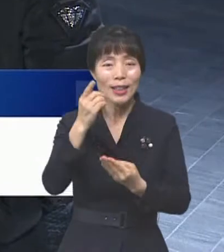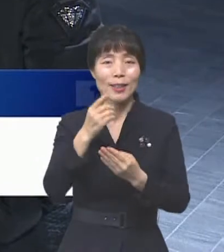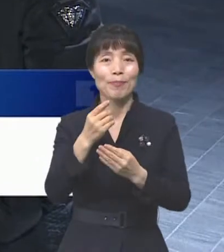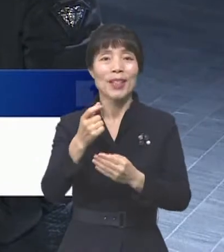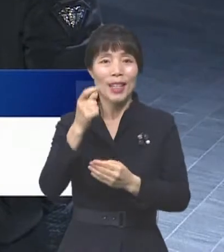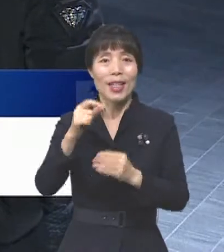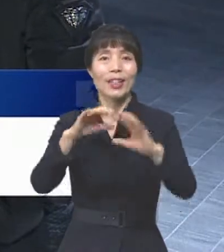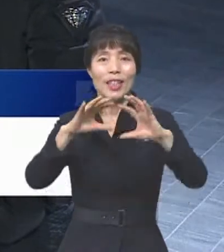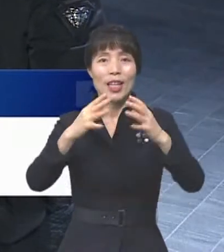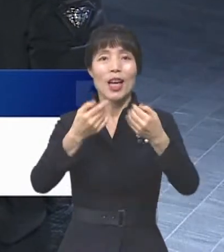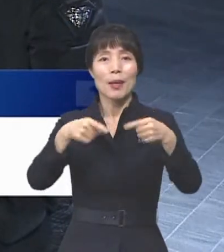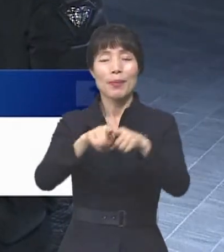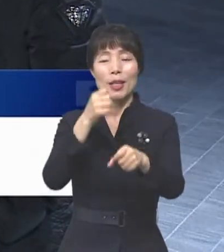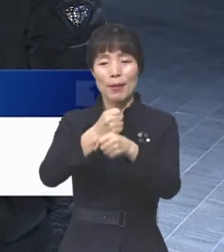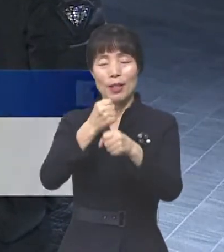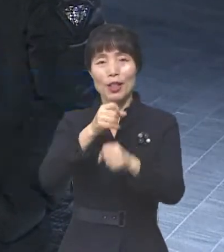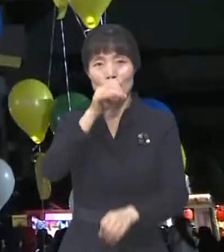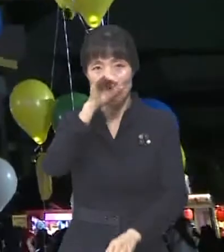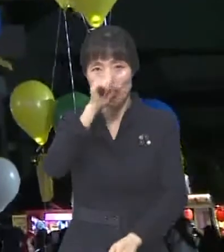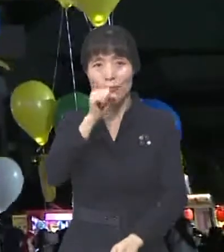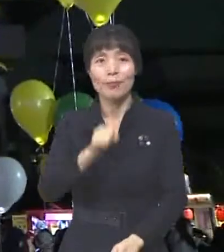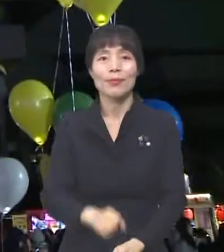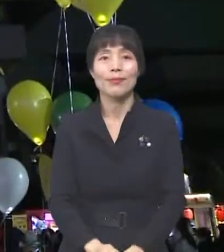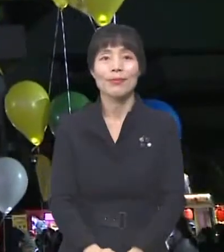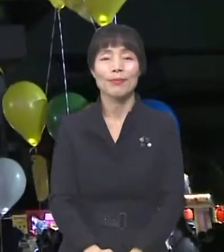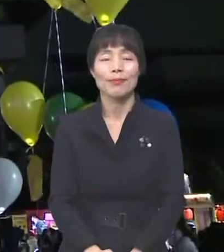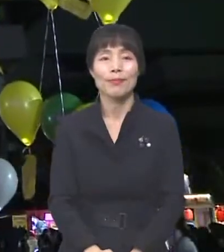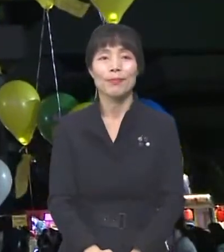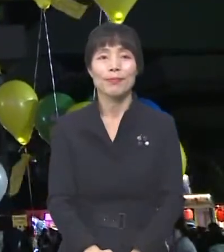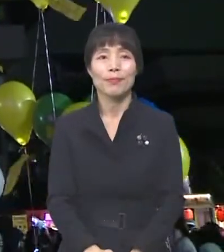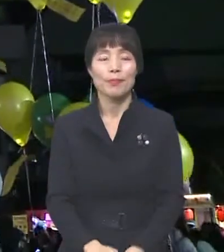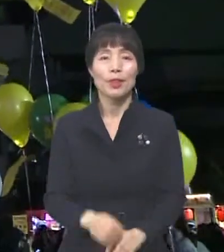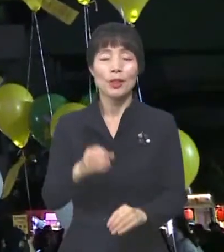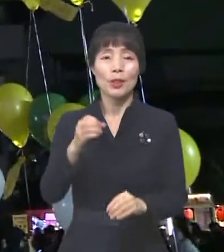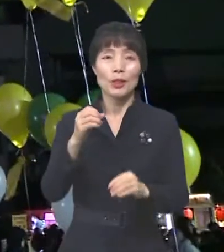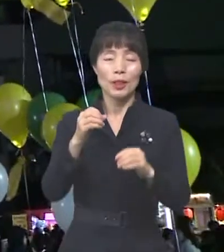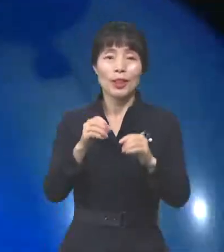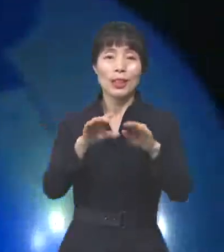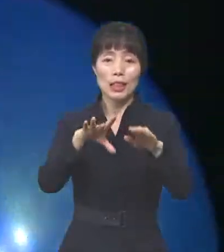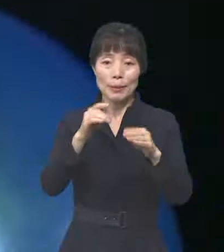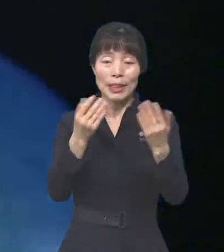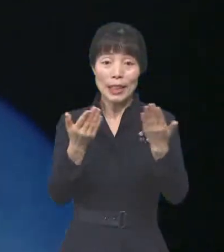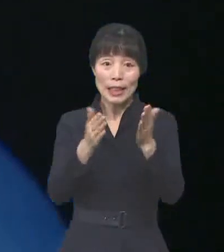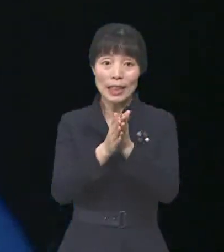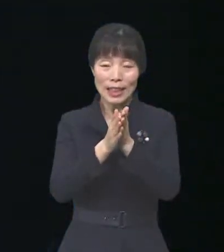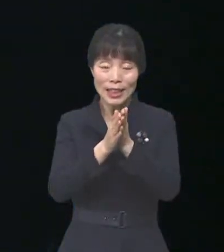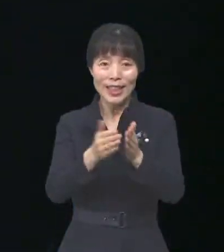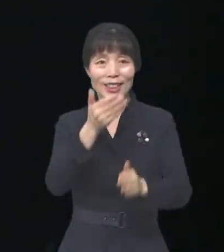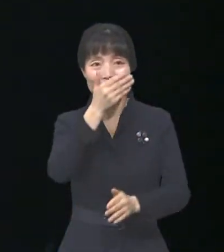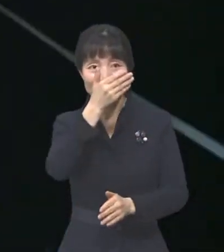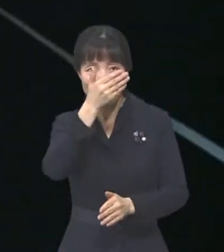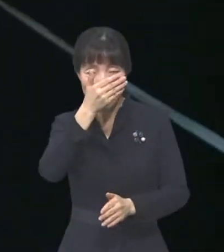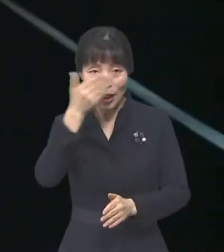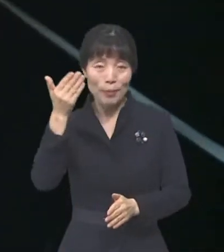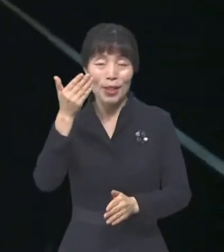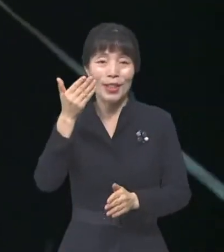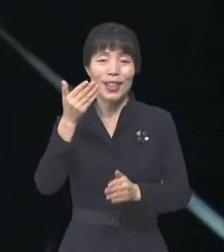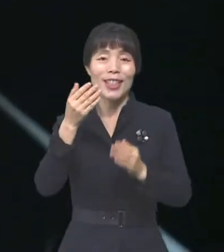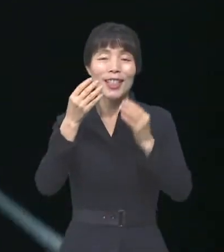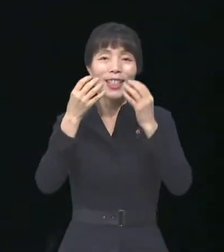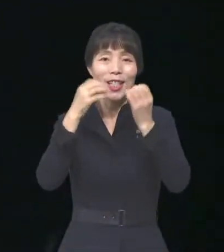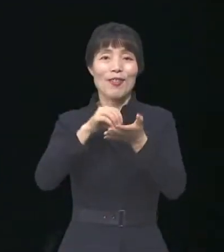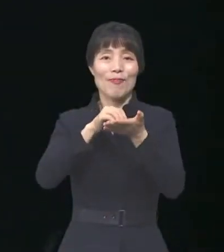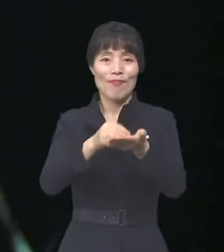나라를 함께 만들어갔으면 좋겠습니다. 시험날 뚫고 첫 일터로 나서는 청년은 패기 있는 신입사원이